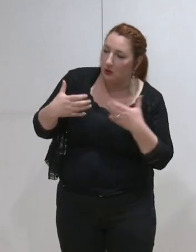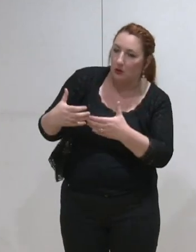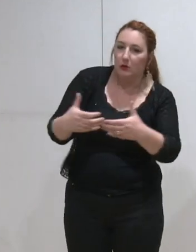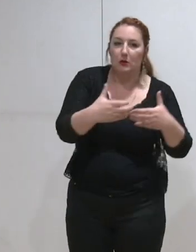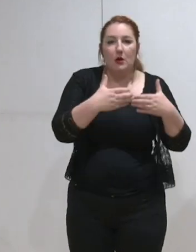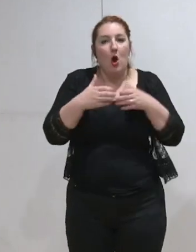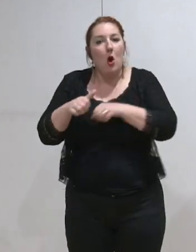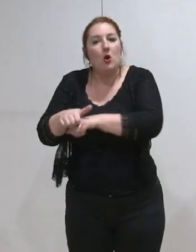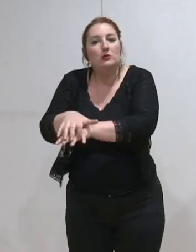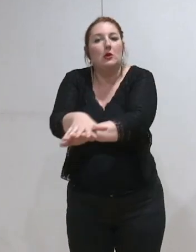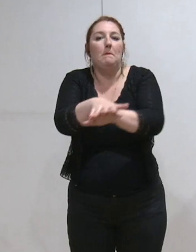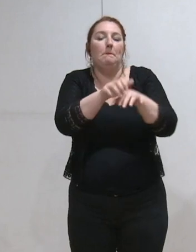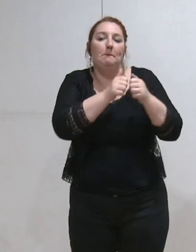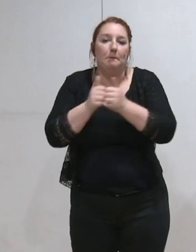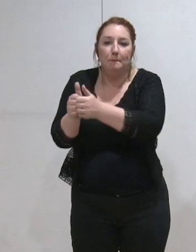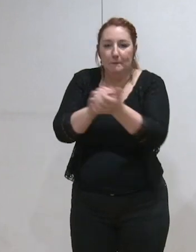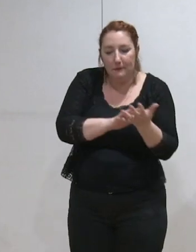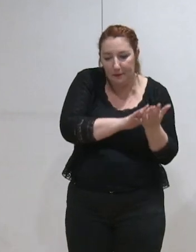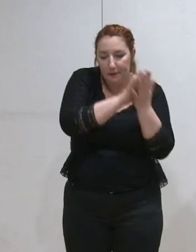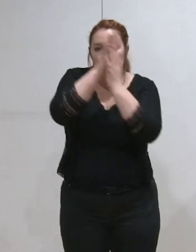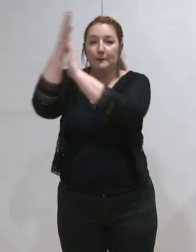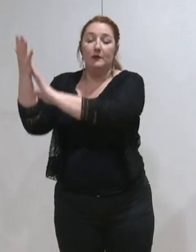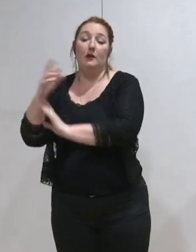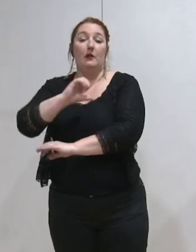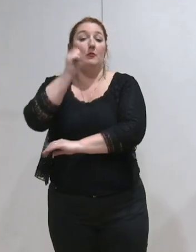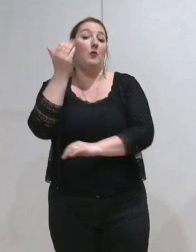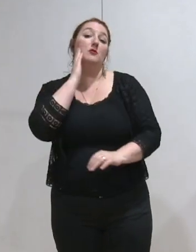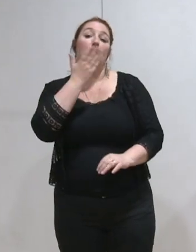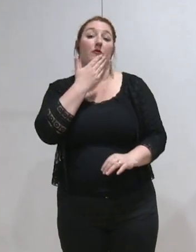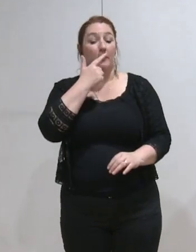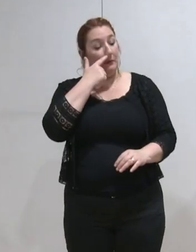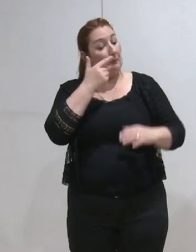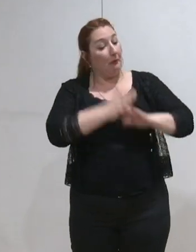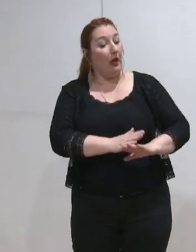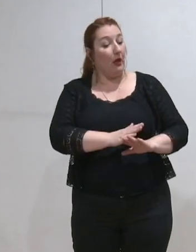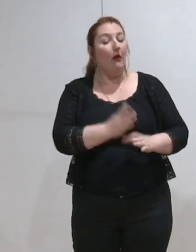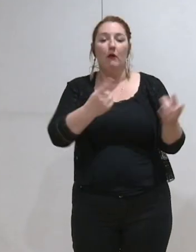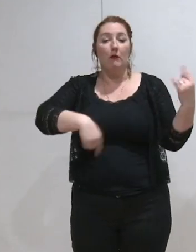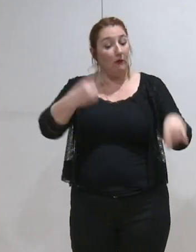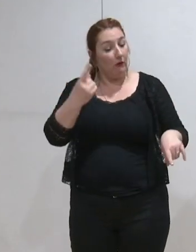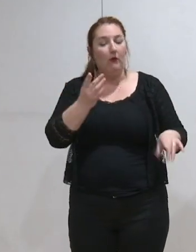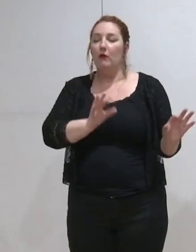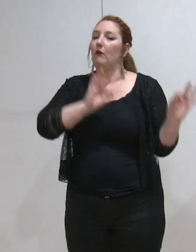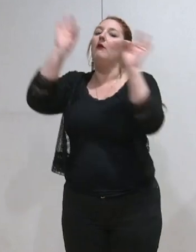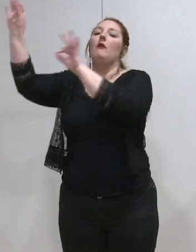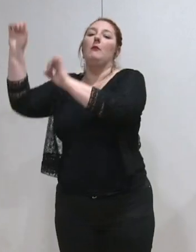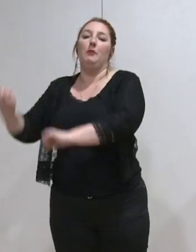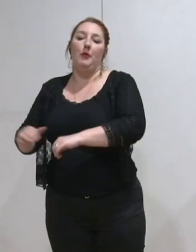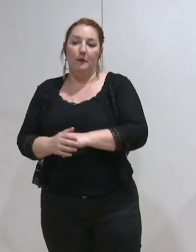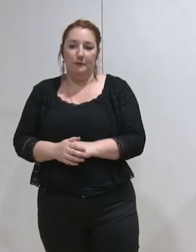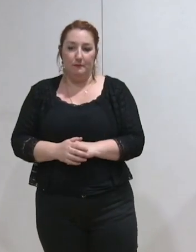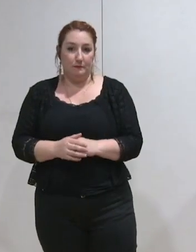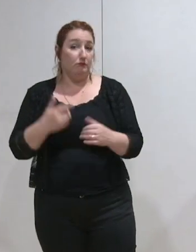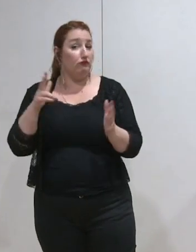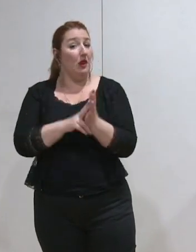métropole ont donc convenu de ne transférer au 1er janvier que les services pouvant être transférés en l'état à savoir ce que nous avons délibéré